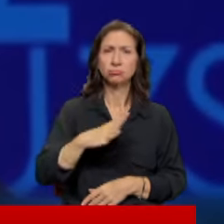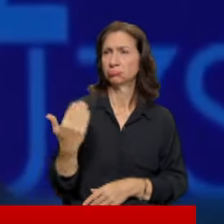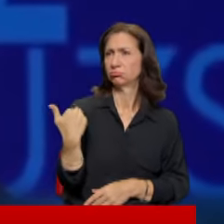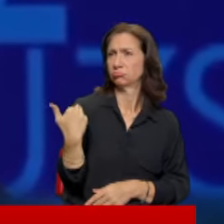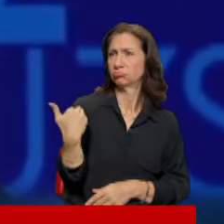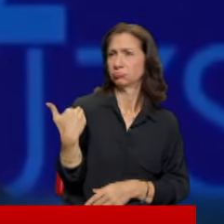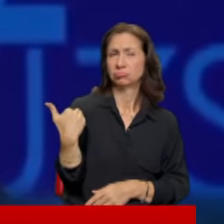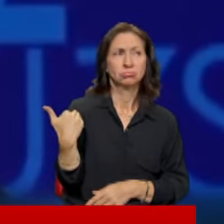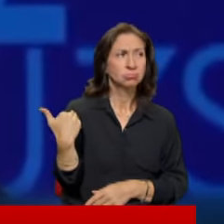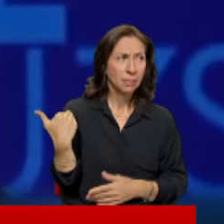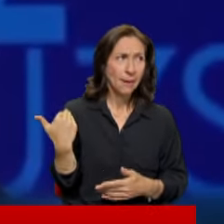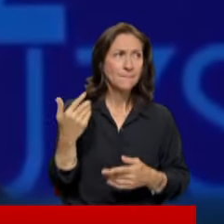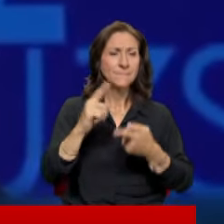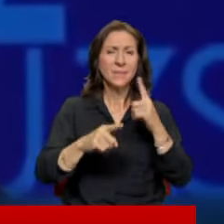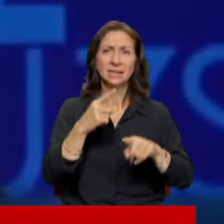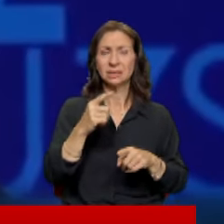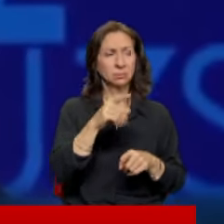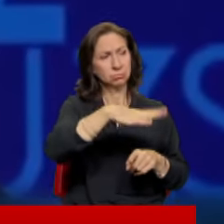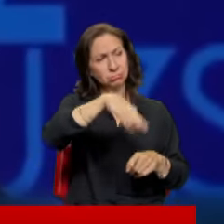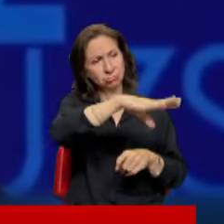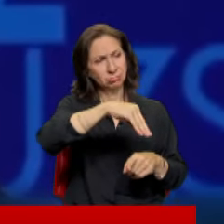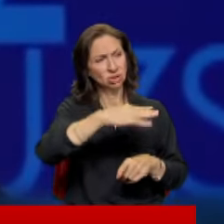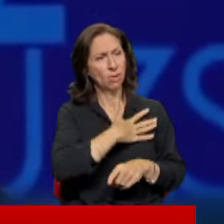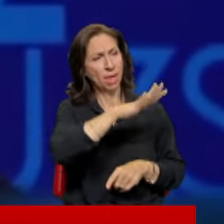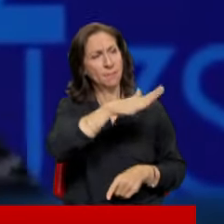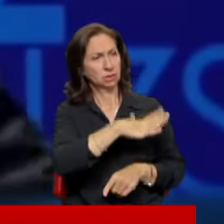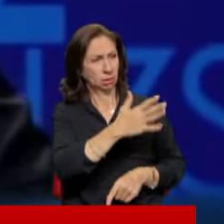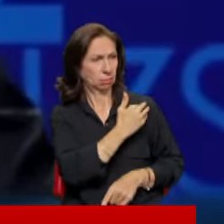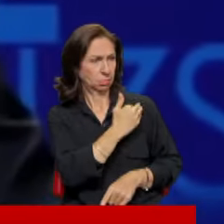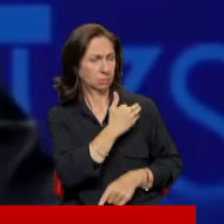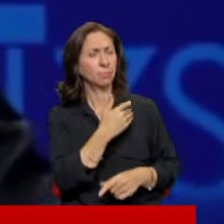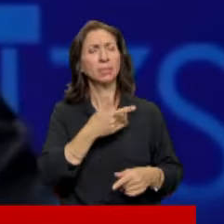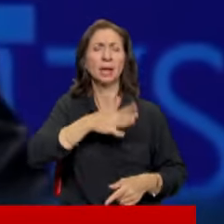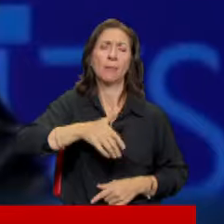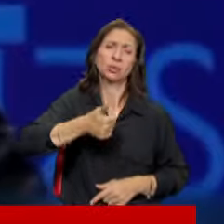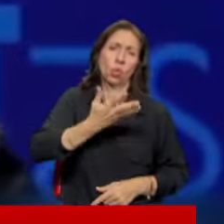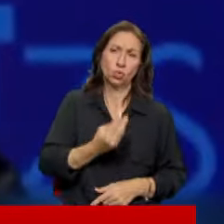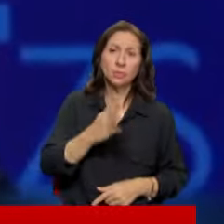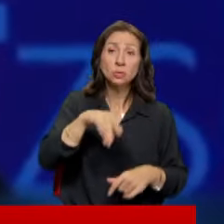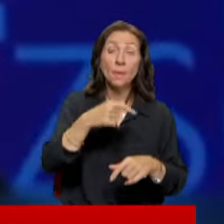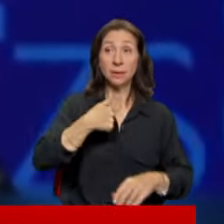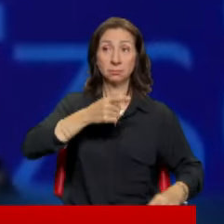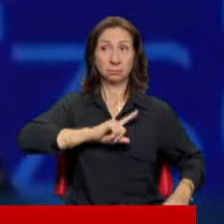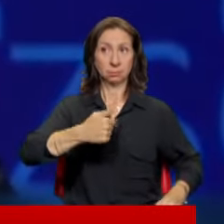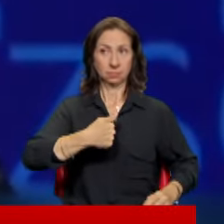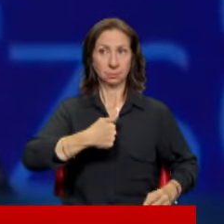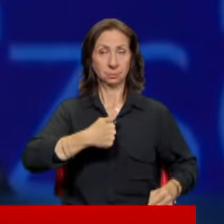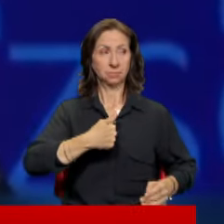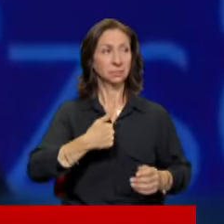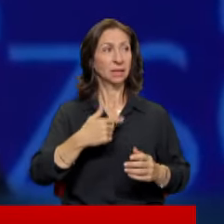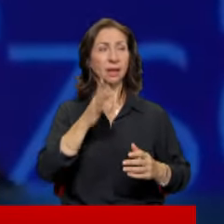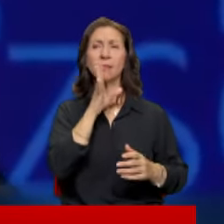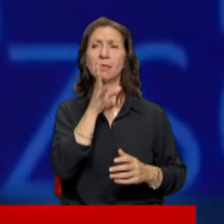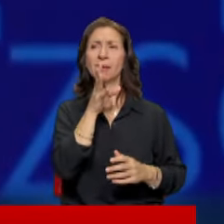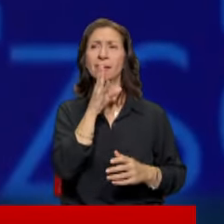için e Parti istediği için ben genel başkan oldum daha sonraki süreçlerde de hiçbir zaman ben Eee genel başkan